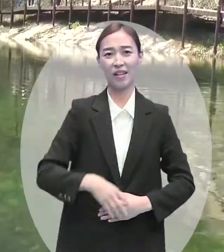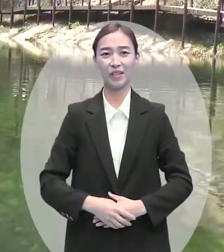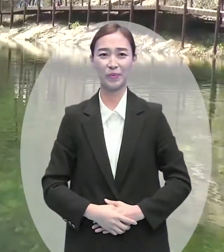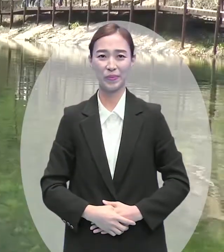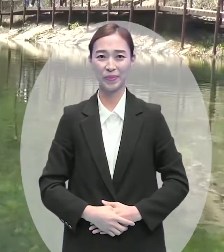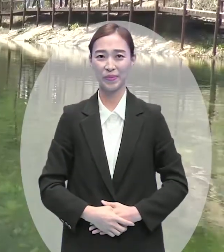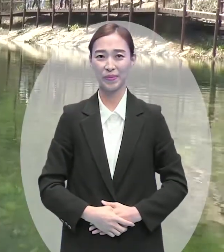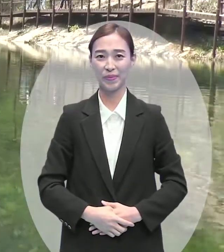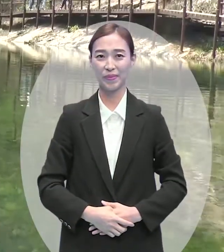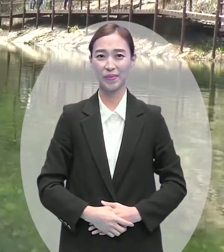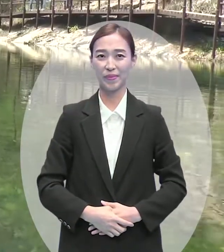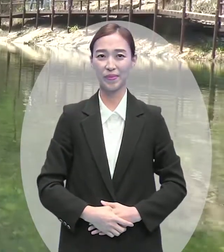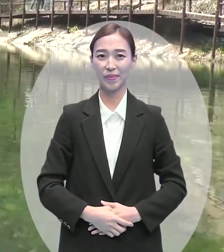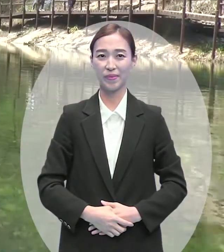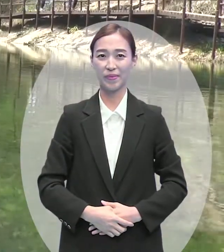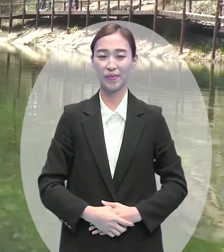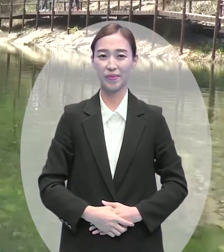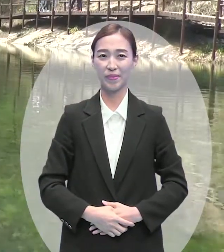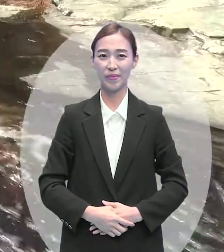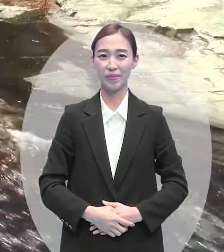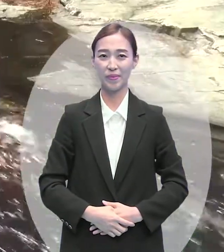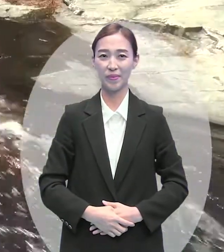공기가 맑고 깨끗합니다.